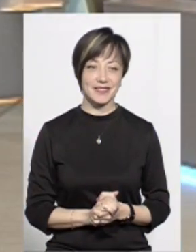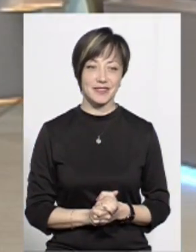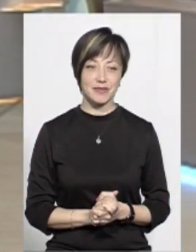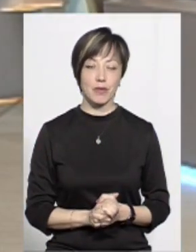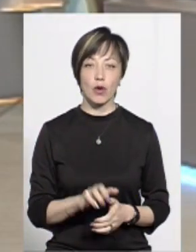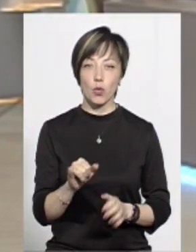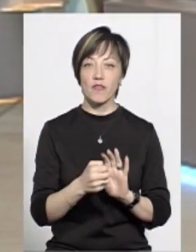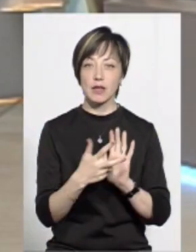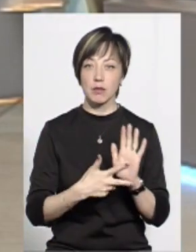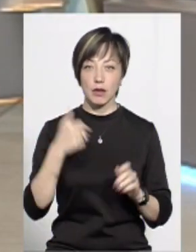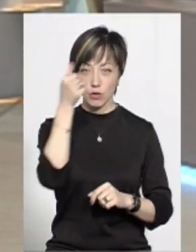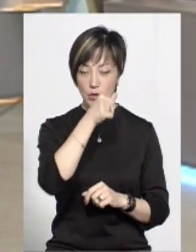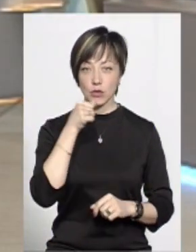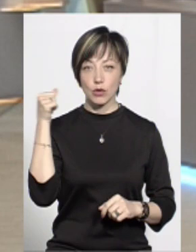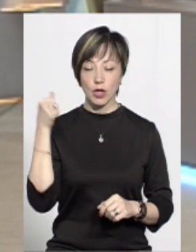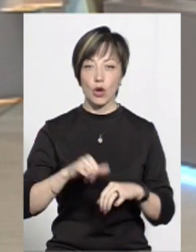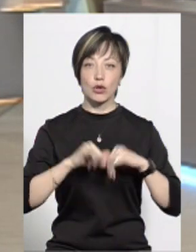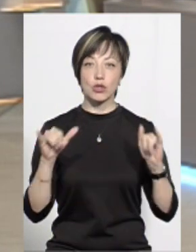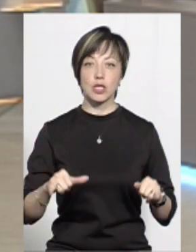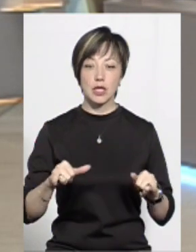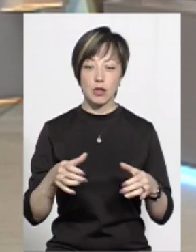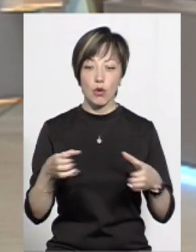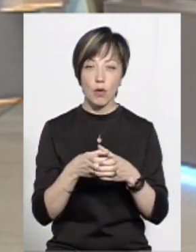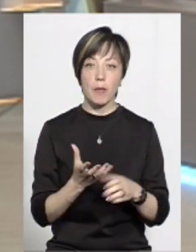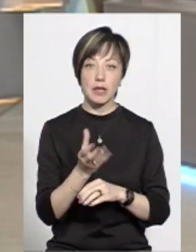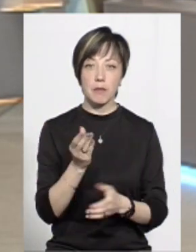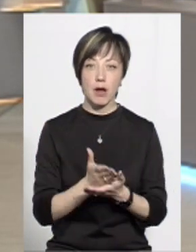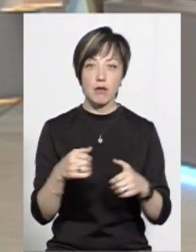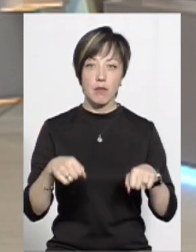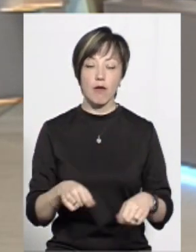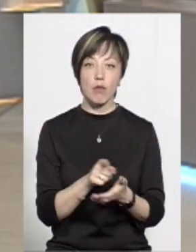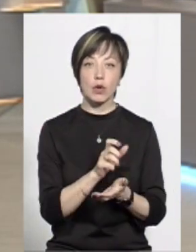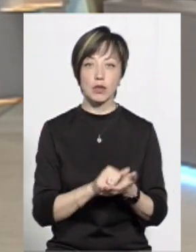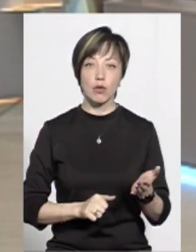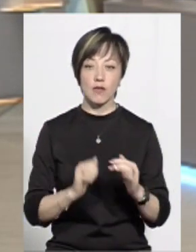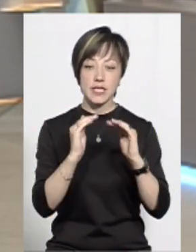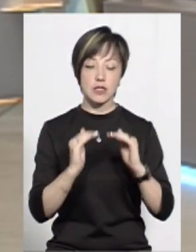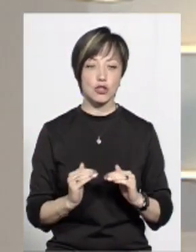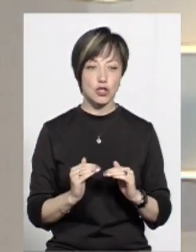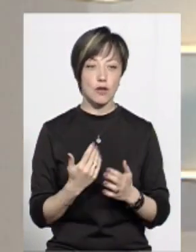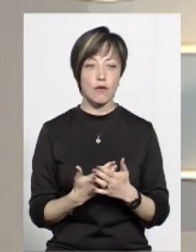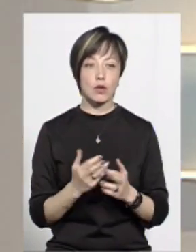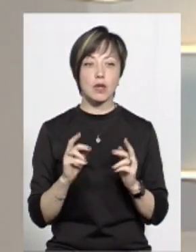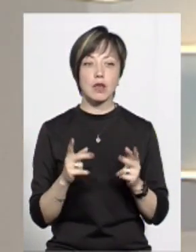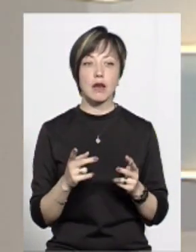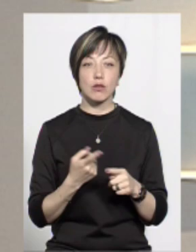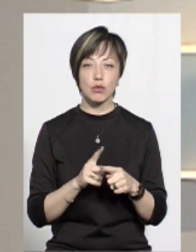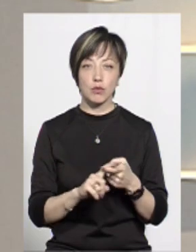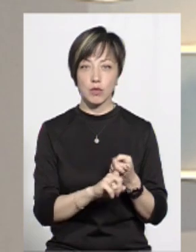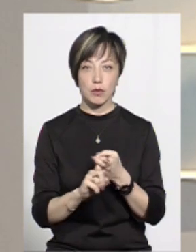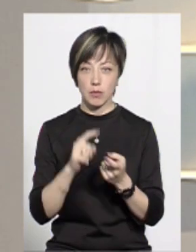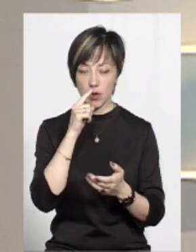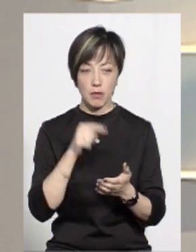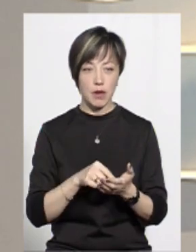У 2018 році, торік, розширено коло платників, які мають право на податкові знижки. От наскільки і хто до цього